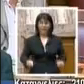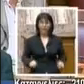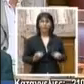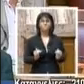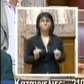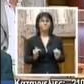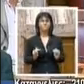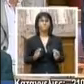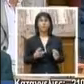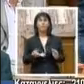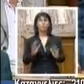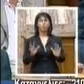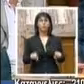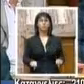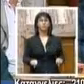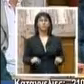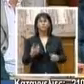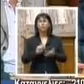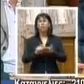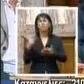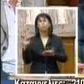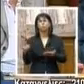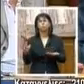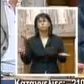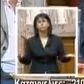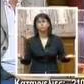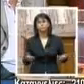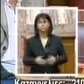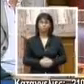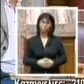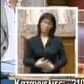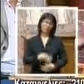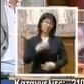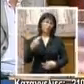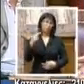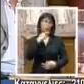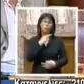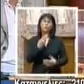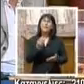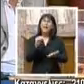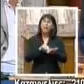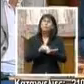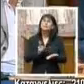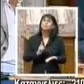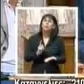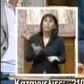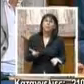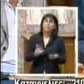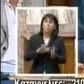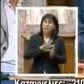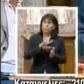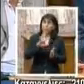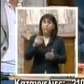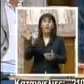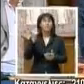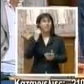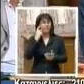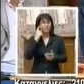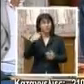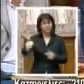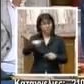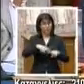την πρωθυπουργική στο Μέγαρο Μαξίμου. Κύριε Πρωθυπουργέ, τι άλλο πρέπει να γίνει για να καταλάβετε ότι αυτός